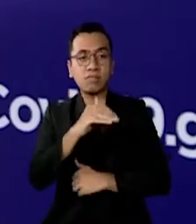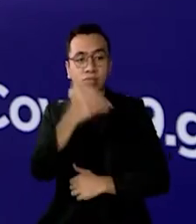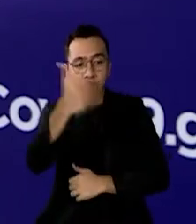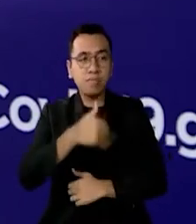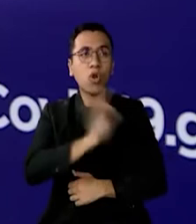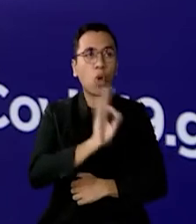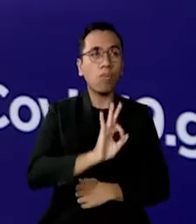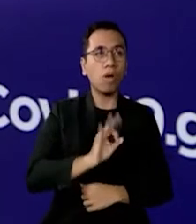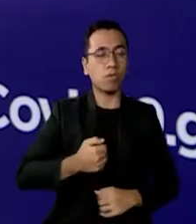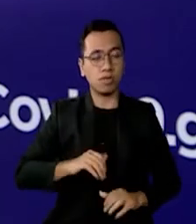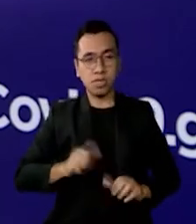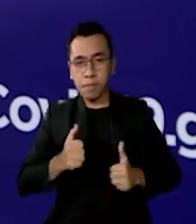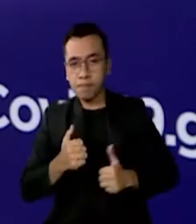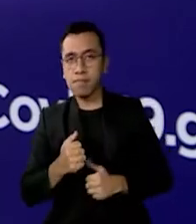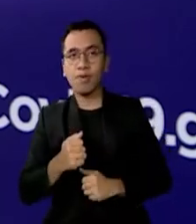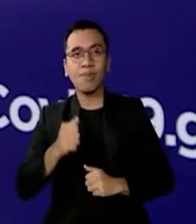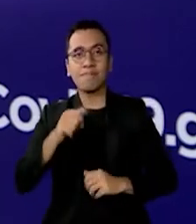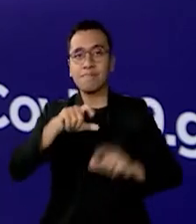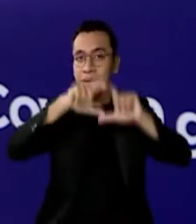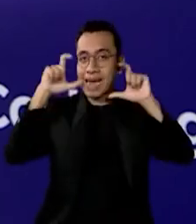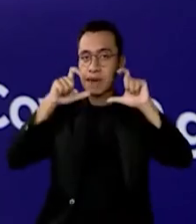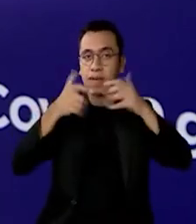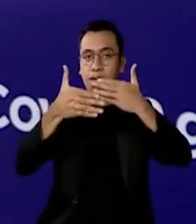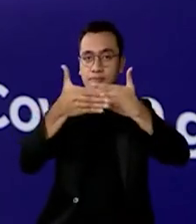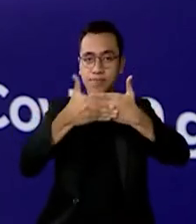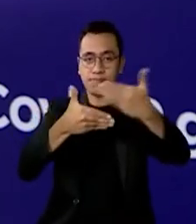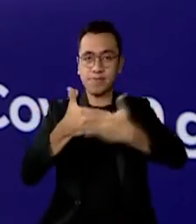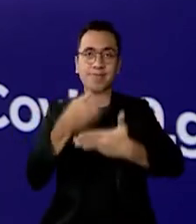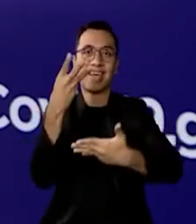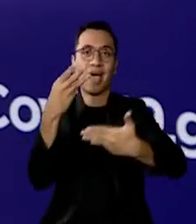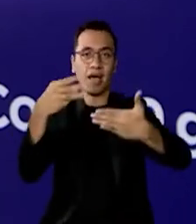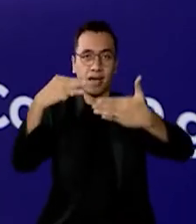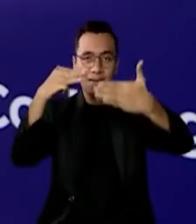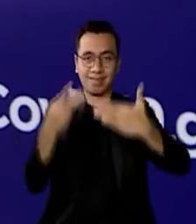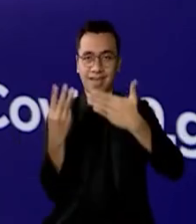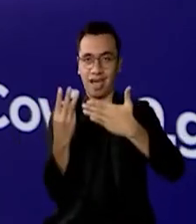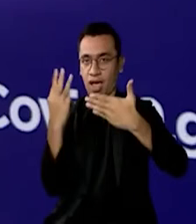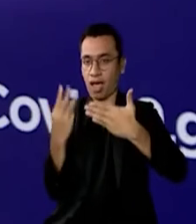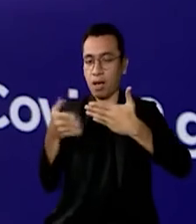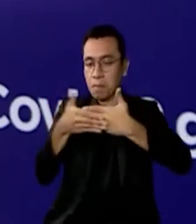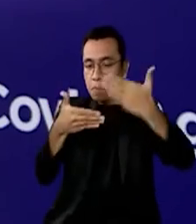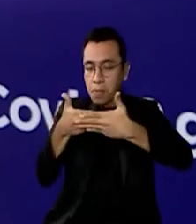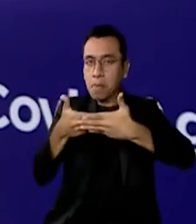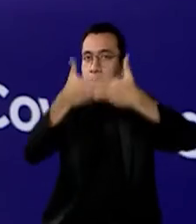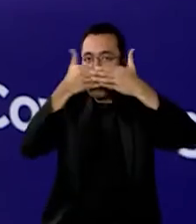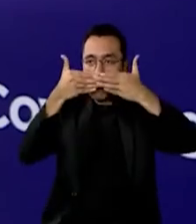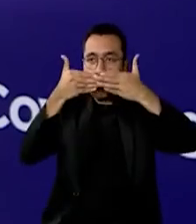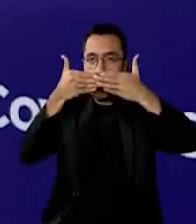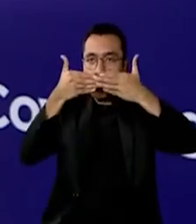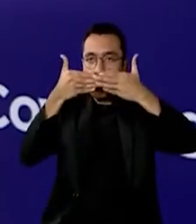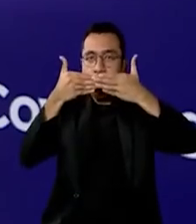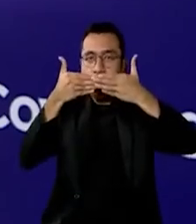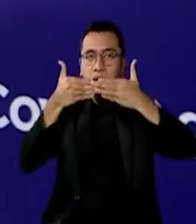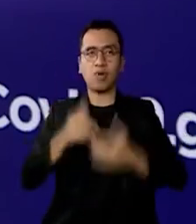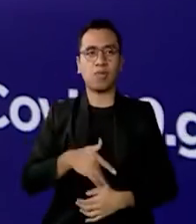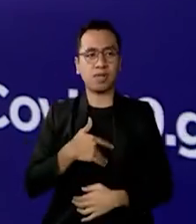kita pakai masker tiga rangkap jadi guru tidak ada demam tidak ada batuk Nggak